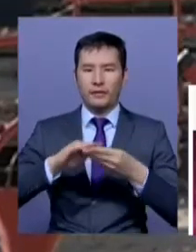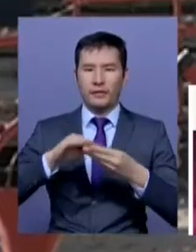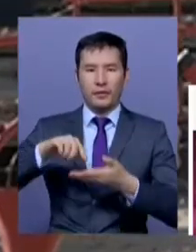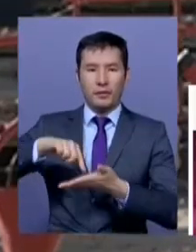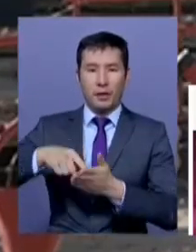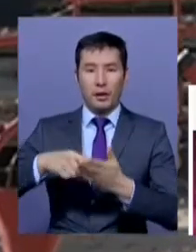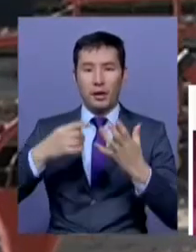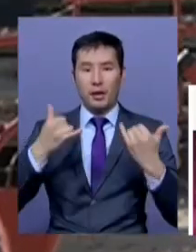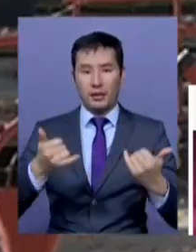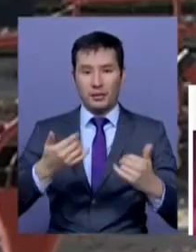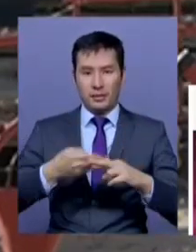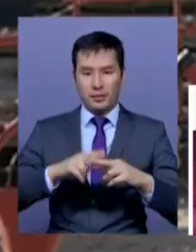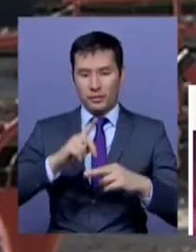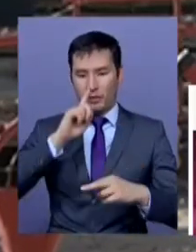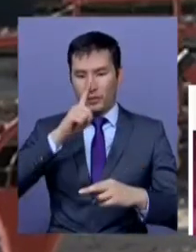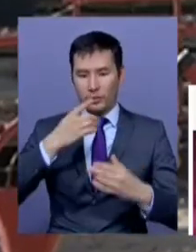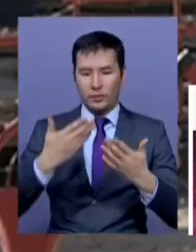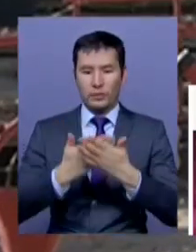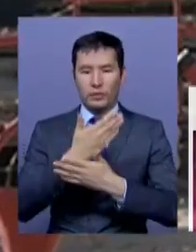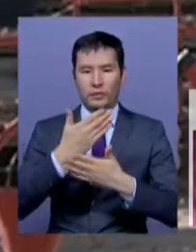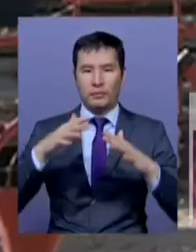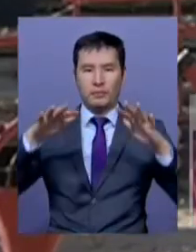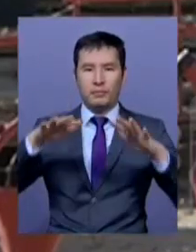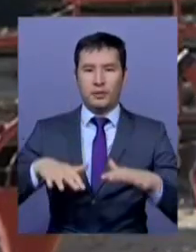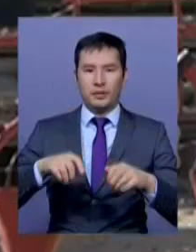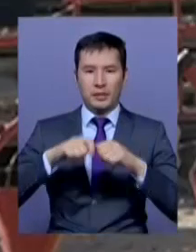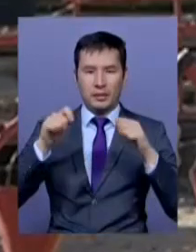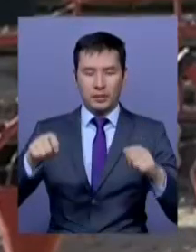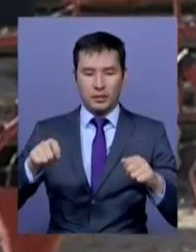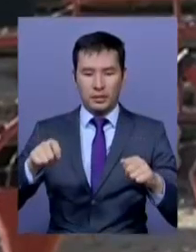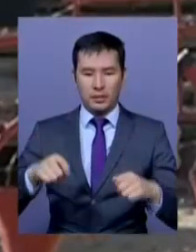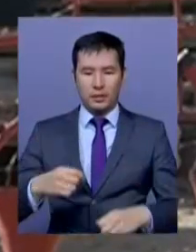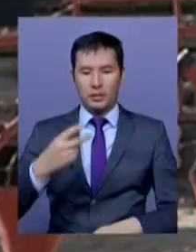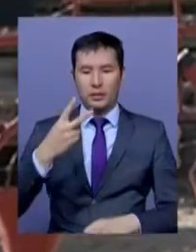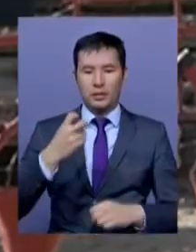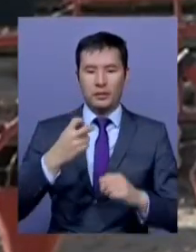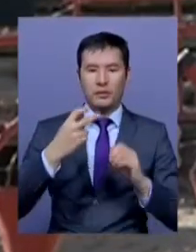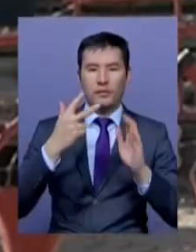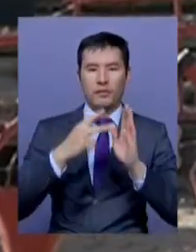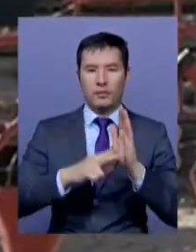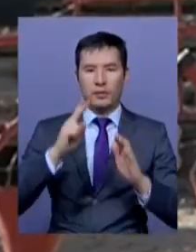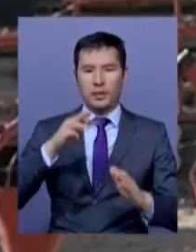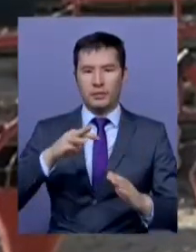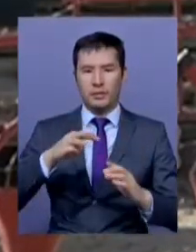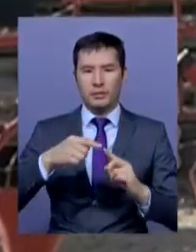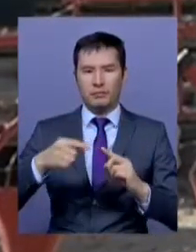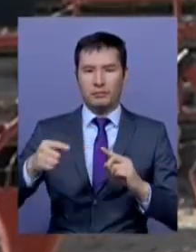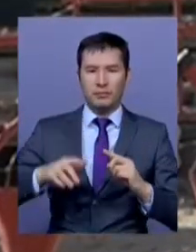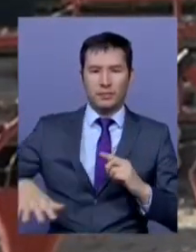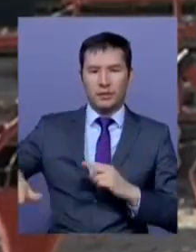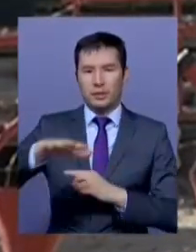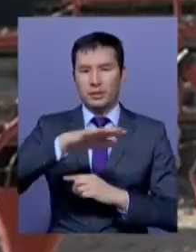әуе қорғаныс күштерінің бас қолбасшылары бекіткен даярлық жоспарға сәйкес 280 шақырымды жауынгерлер қажет құрал-жабдықтар